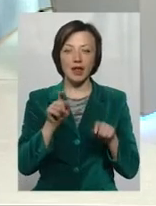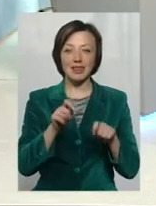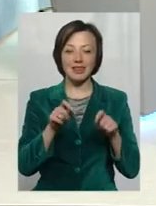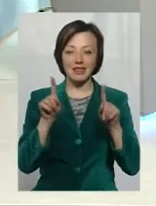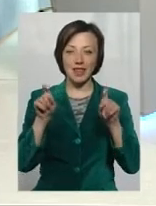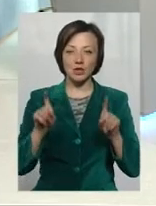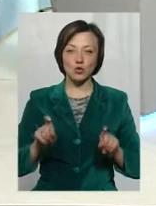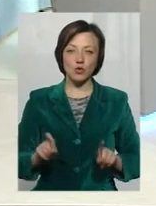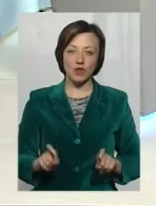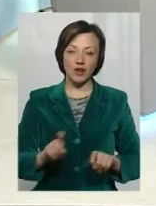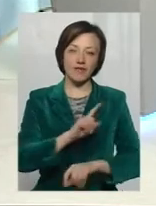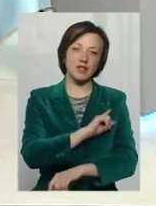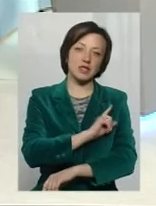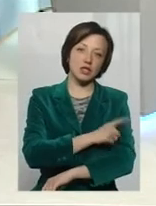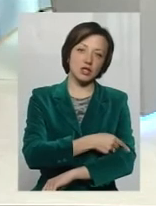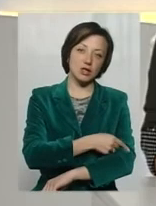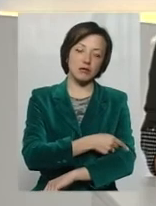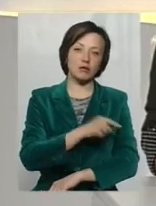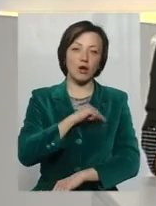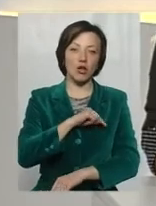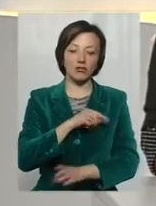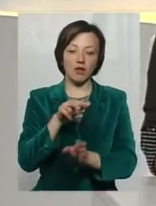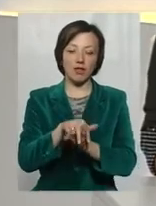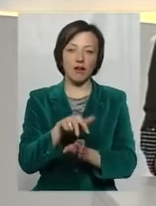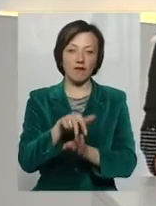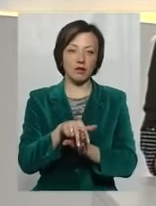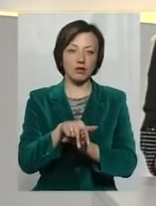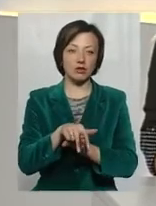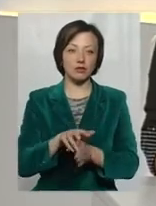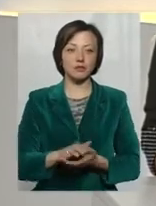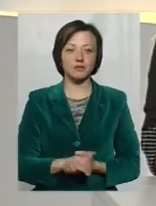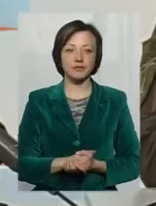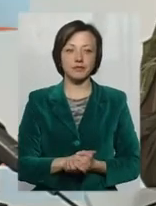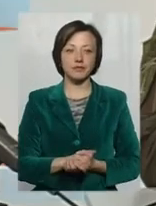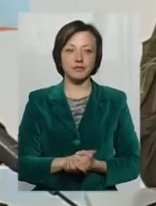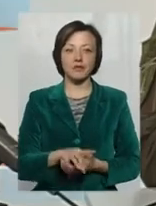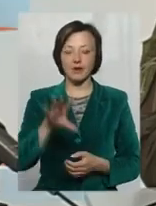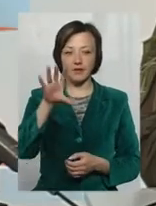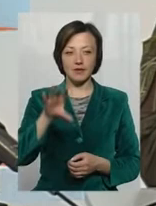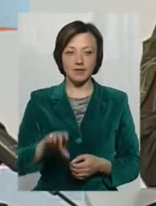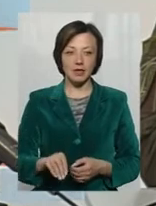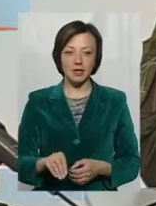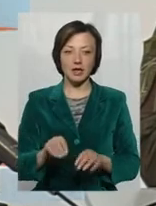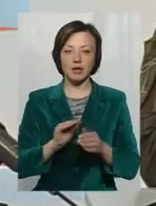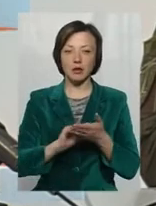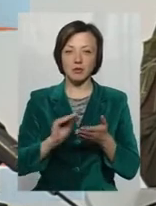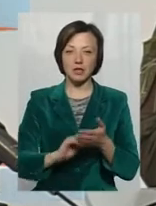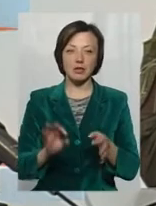тестуванню фізично-психологічних навантажень. Тут все написано дуже правильно, так? Я